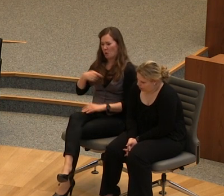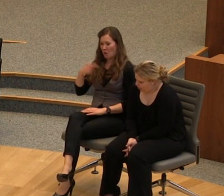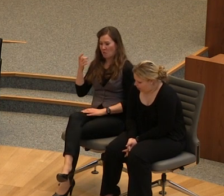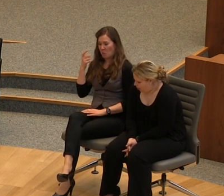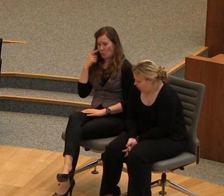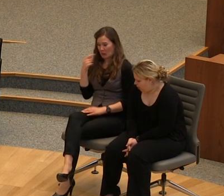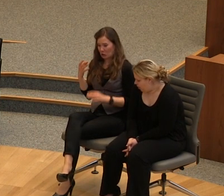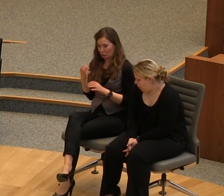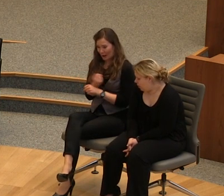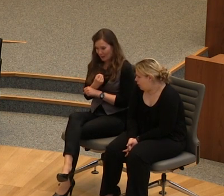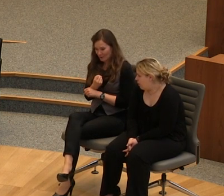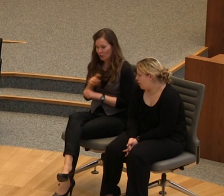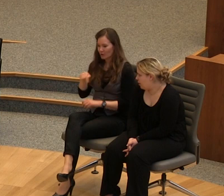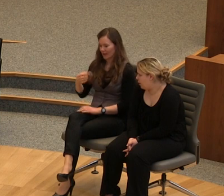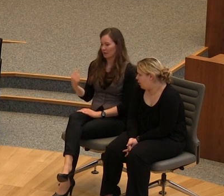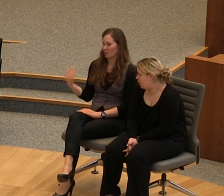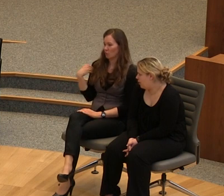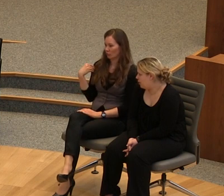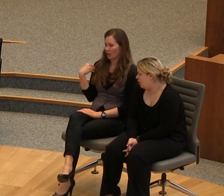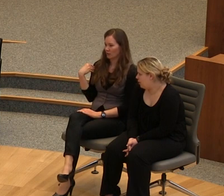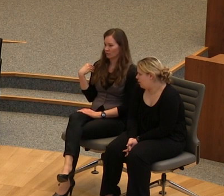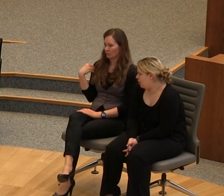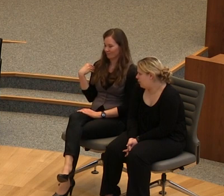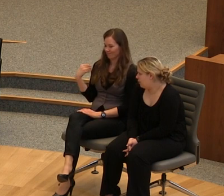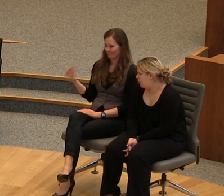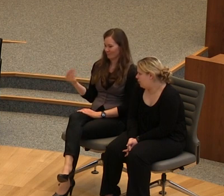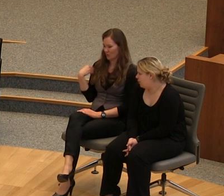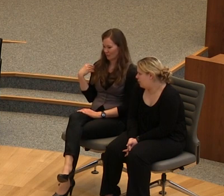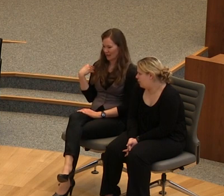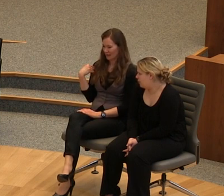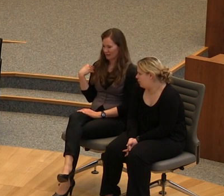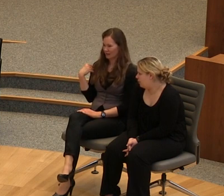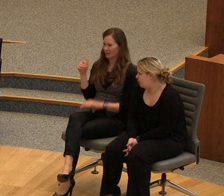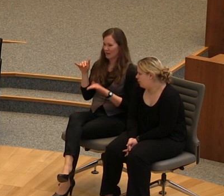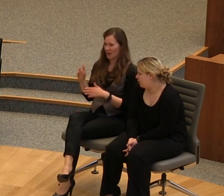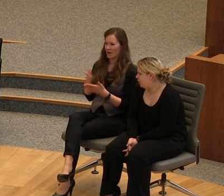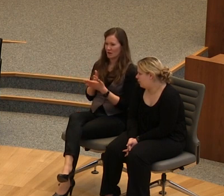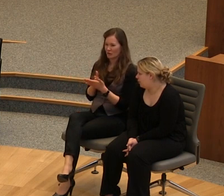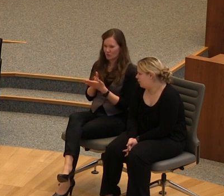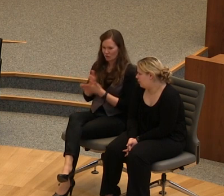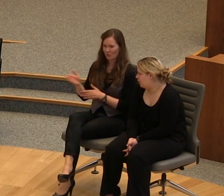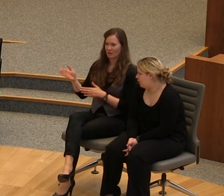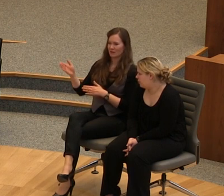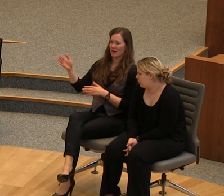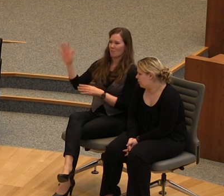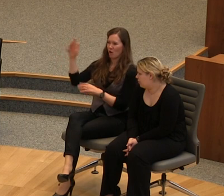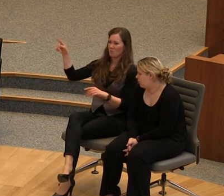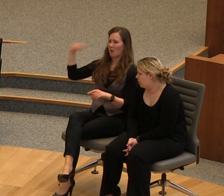super hin. Bis er mich darauf aufmerksam machte, du, mir schlagen hier ständig irgendwelche Zweige ins